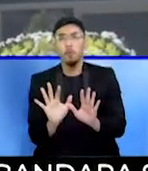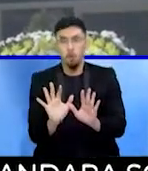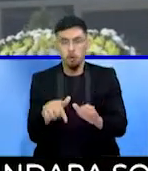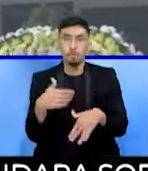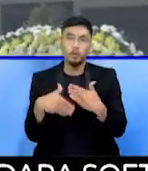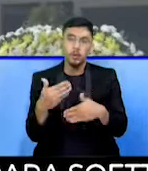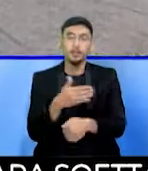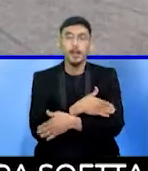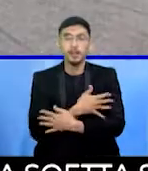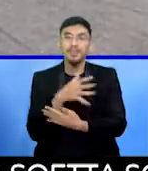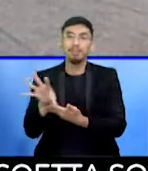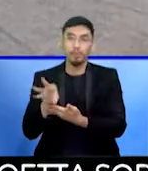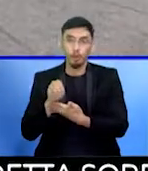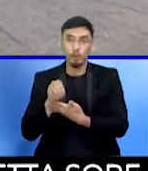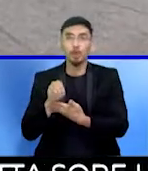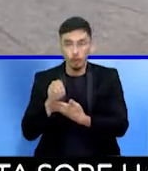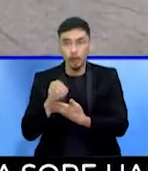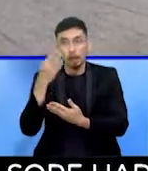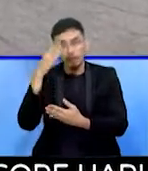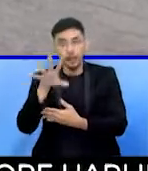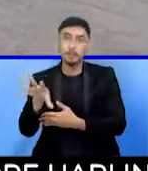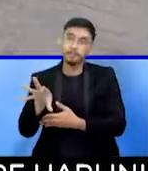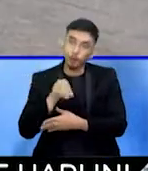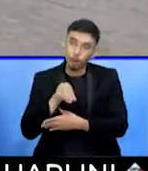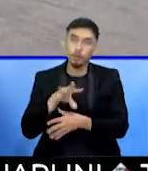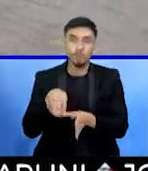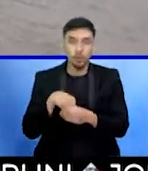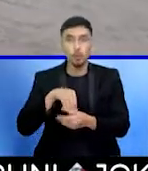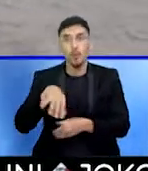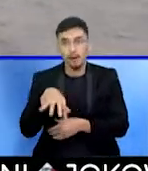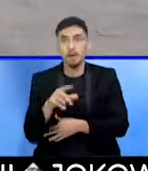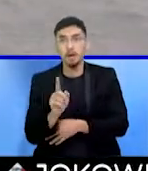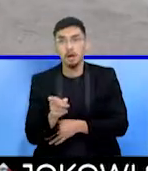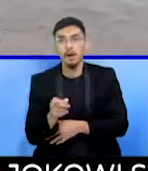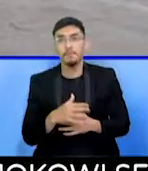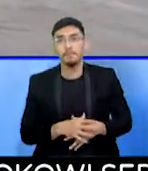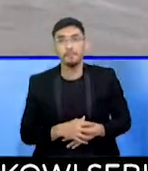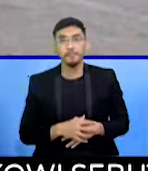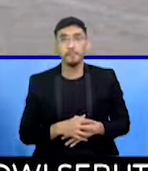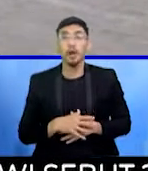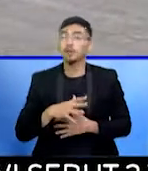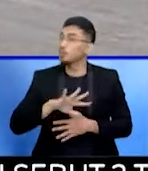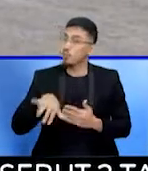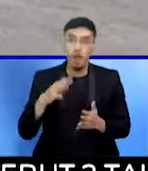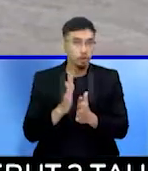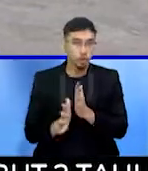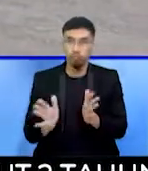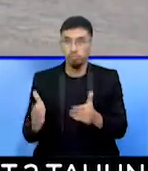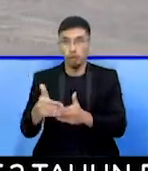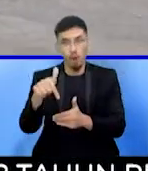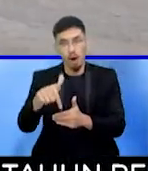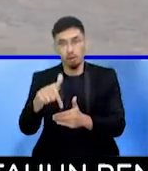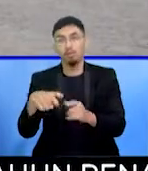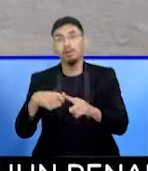Eril dan juga menjemput dari rombongan Ridwan Kamil, yang mana tadi pihak keluarga ini langsung memasuki ke kawasan kargo jenazah. Dan juga